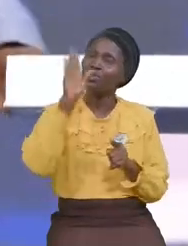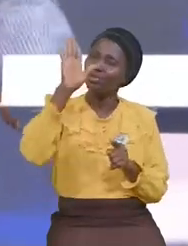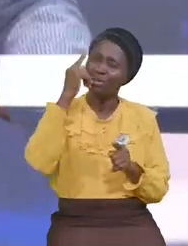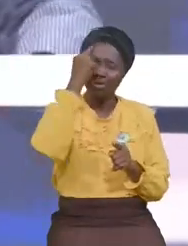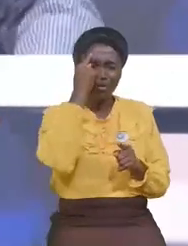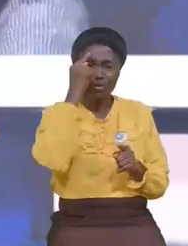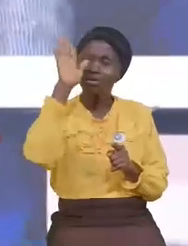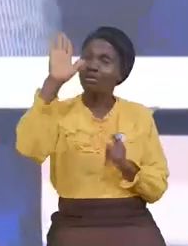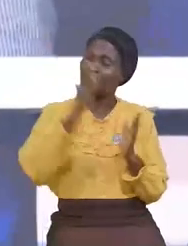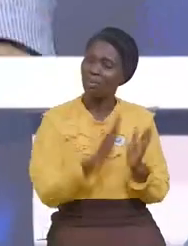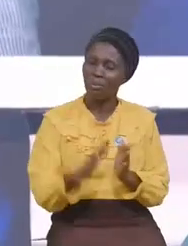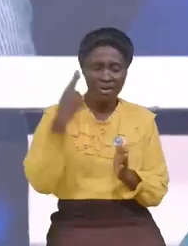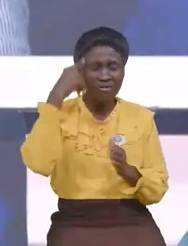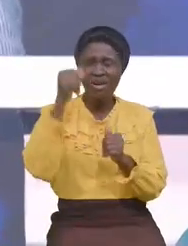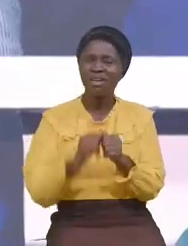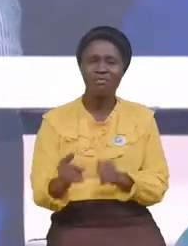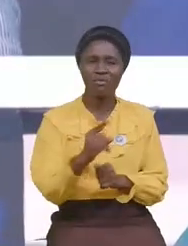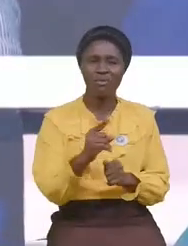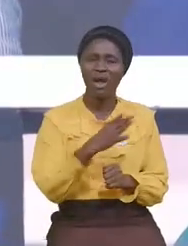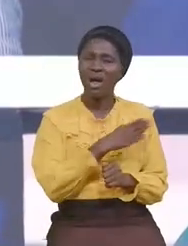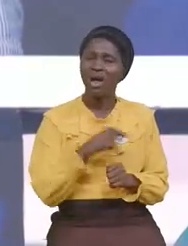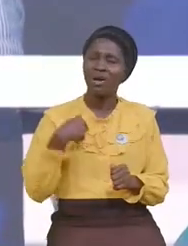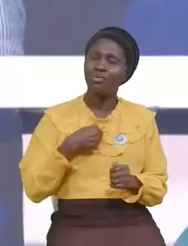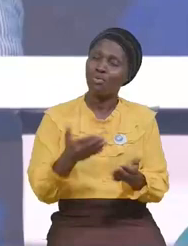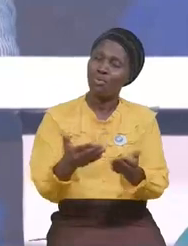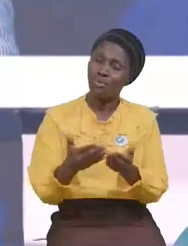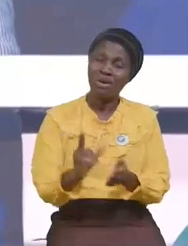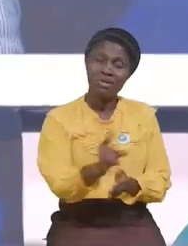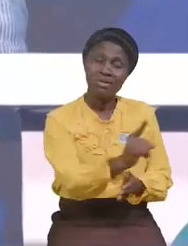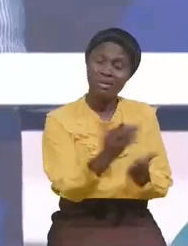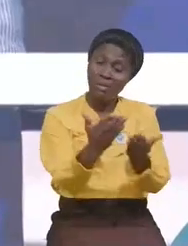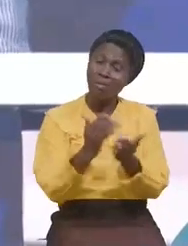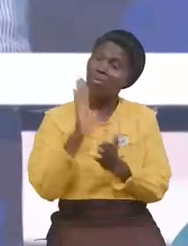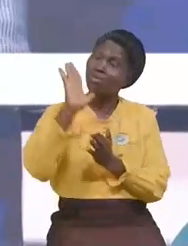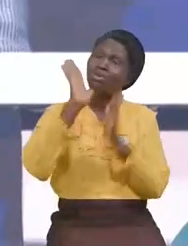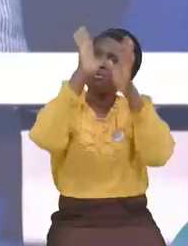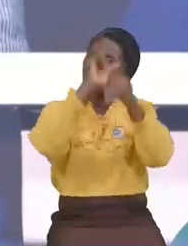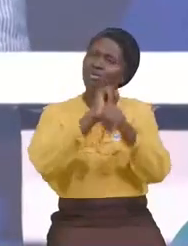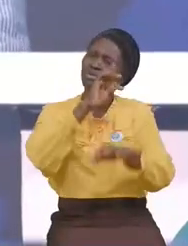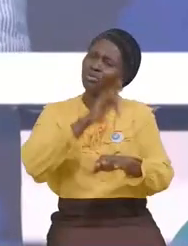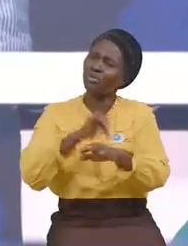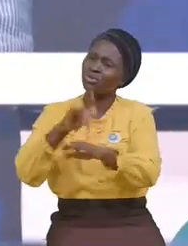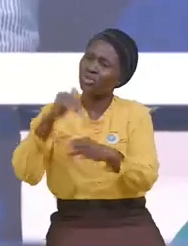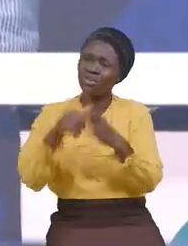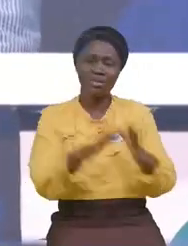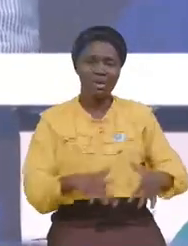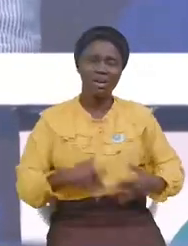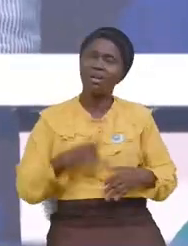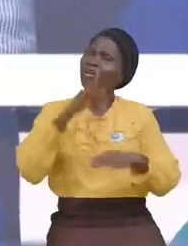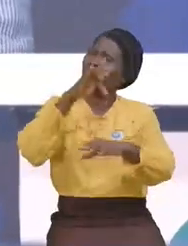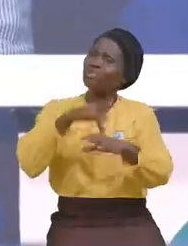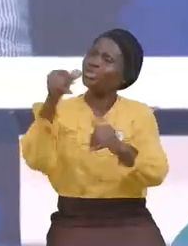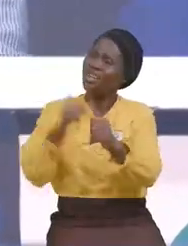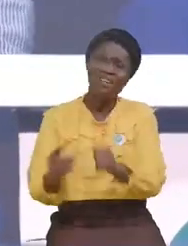tes desseins pour tout le monde. Tu veux que la touche de miracle vienne sur leur vie. Touche tout le